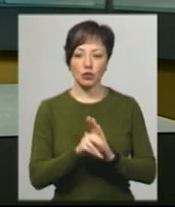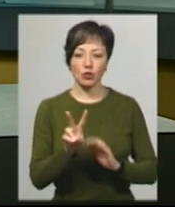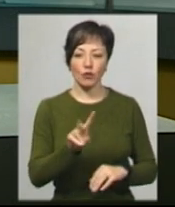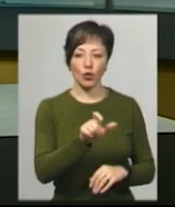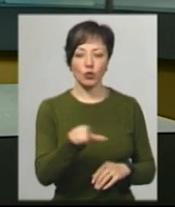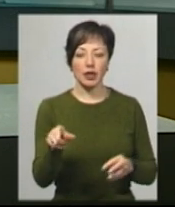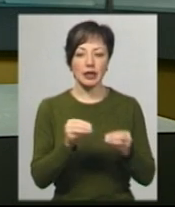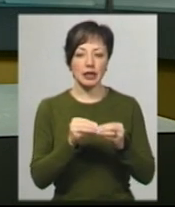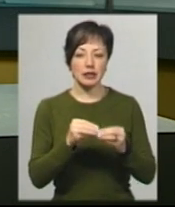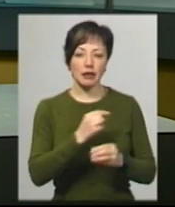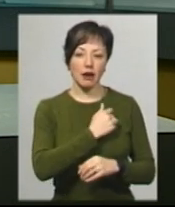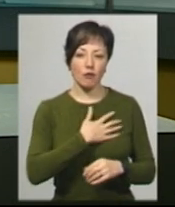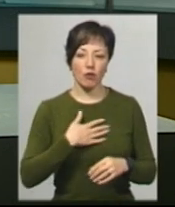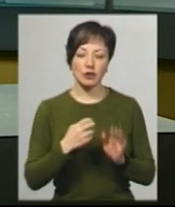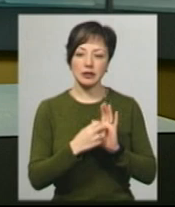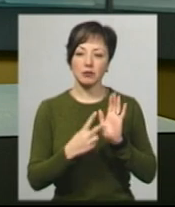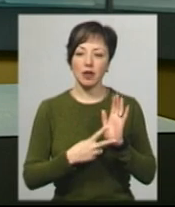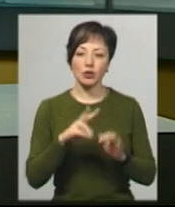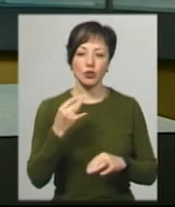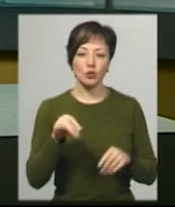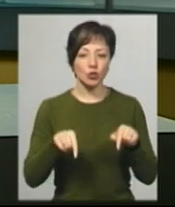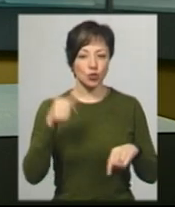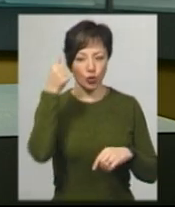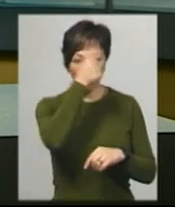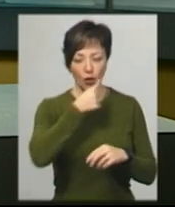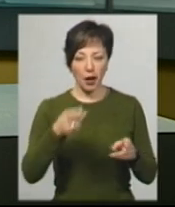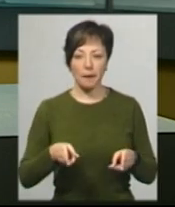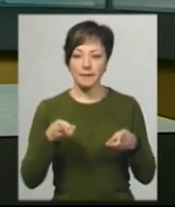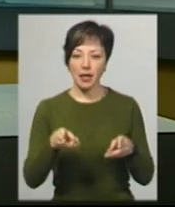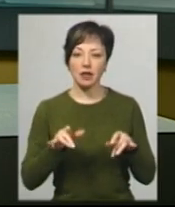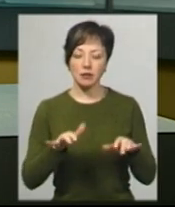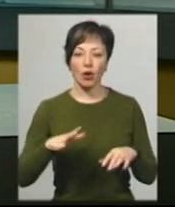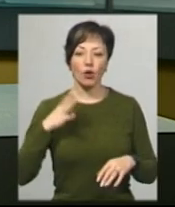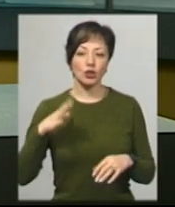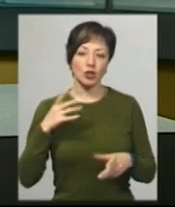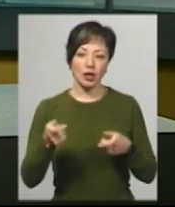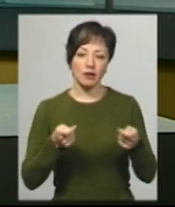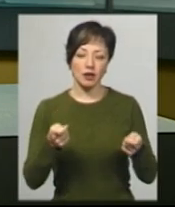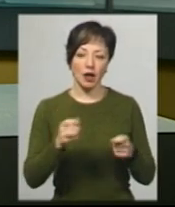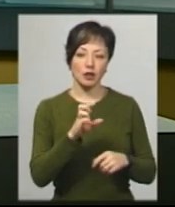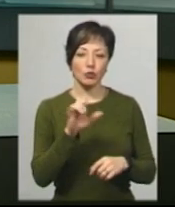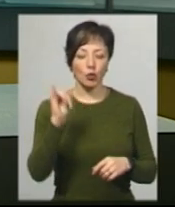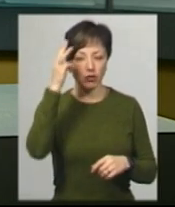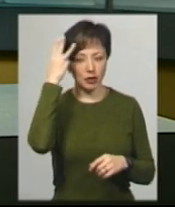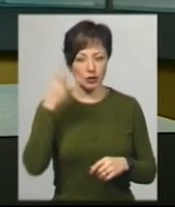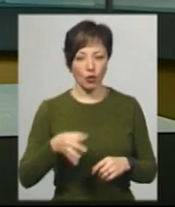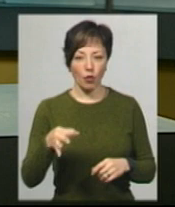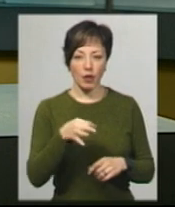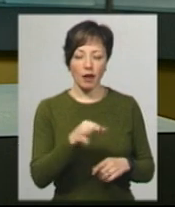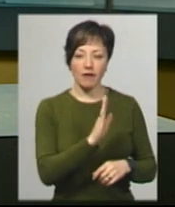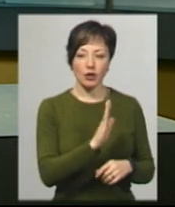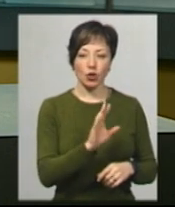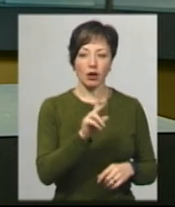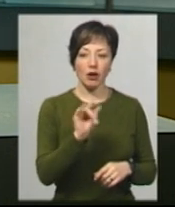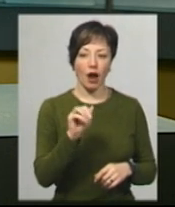людей, 10 травмованих. 17 лютого цього року кримінальні справи колишнього керівника управління СБУ Хмельницької області